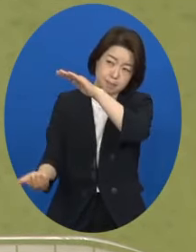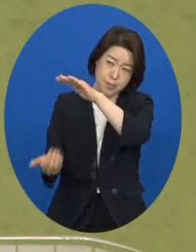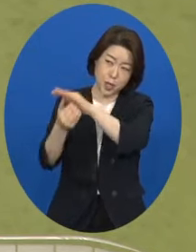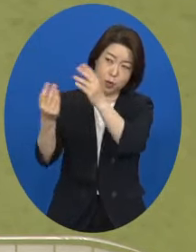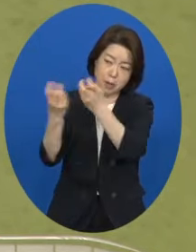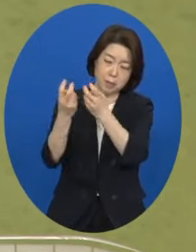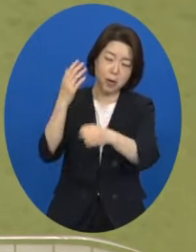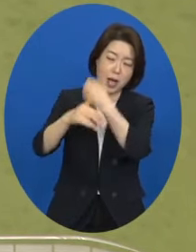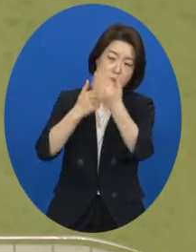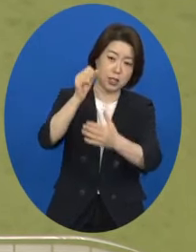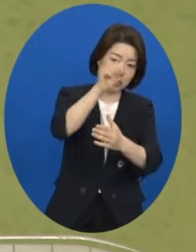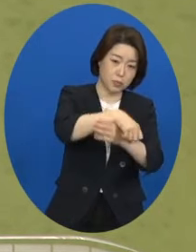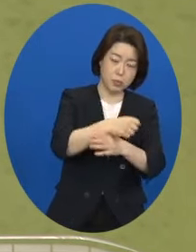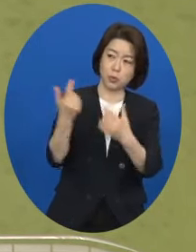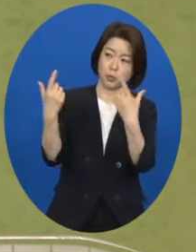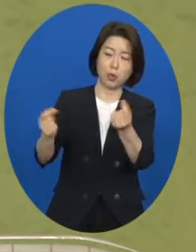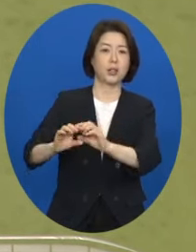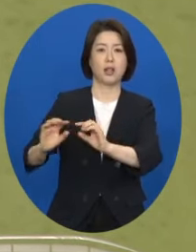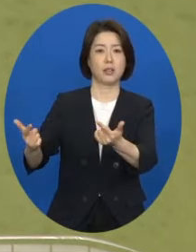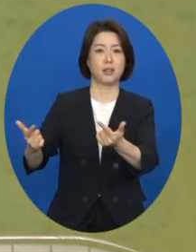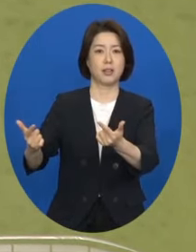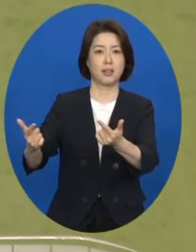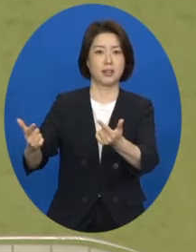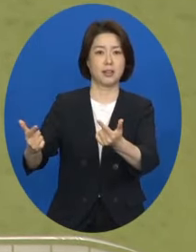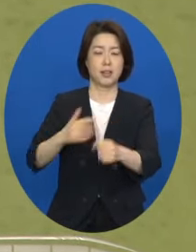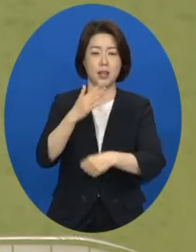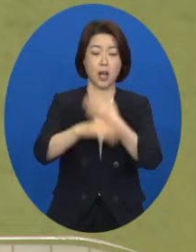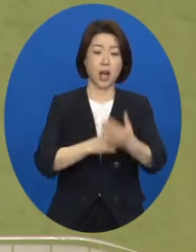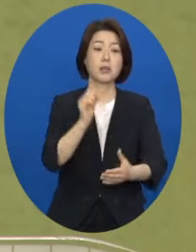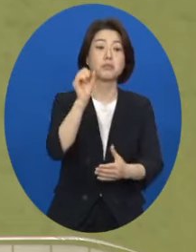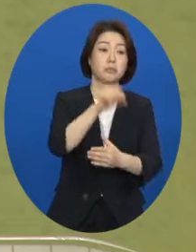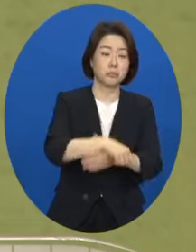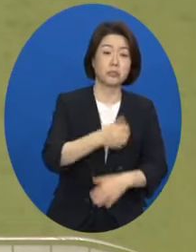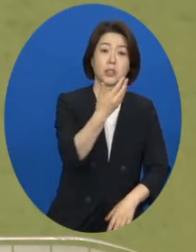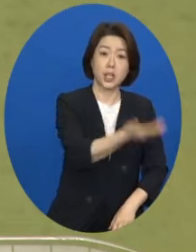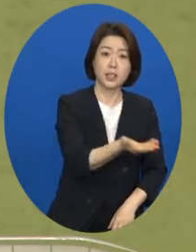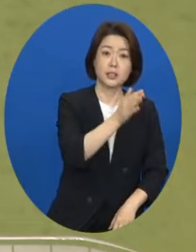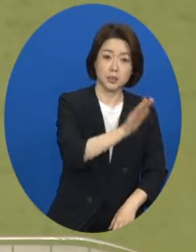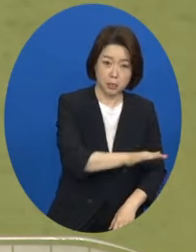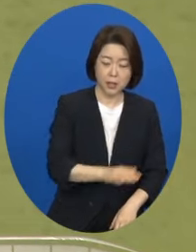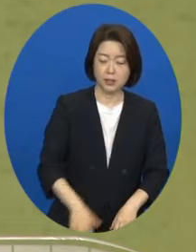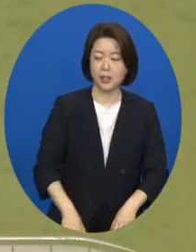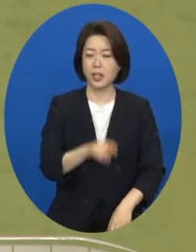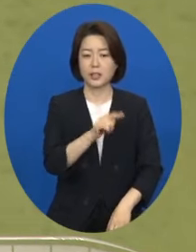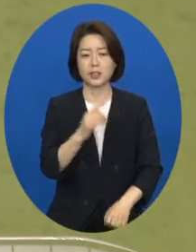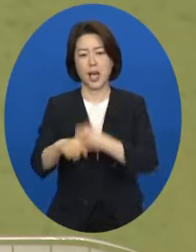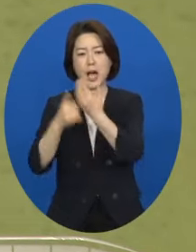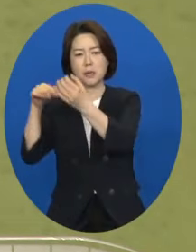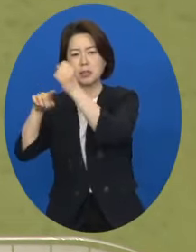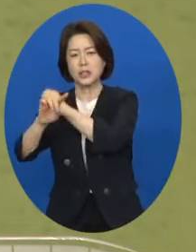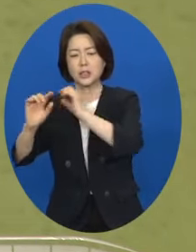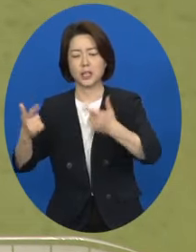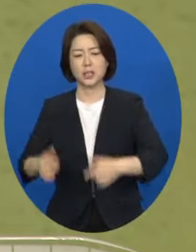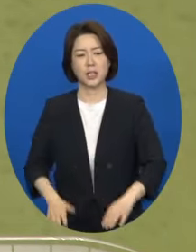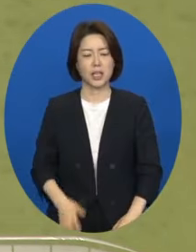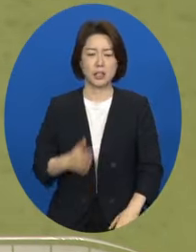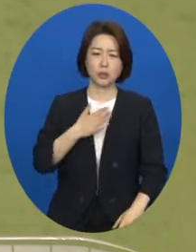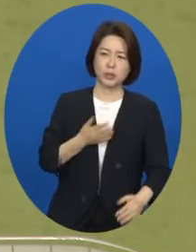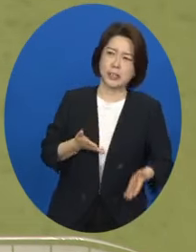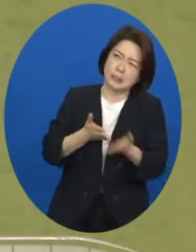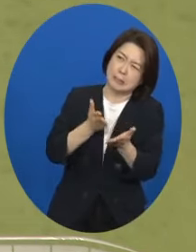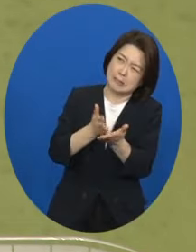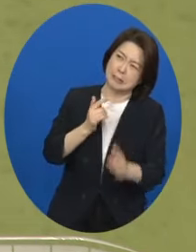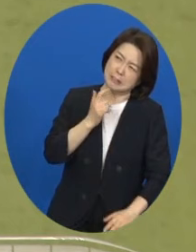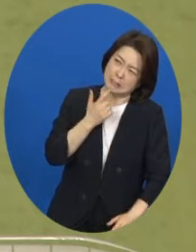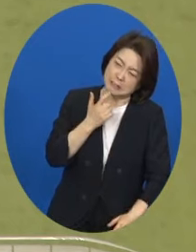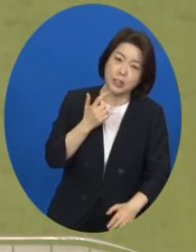허락하심은 동의어는 아닙니다. 하나님께서 허용해 주셔도 그것이 하나님 뜻이 아니라 너무 요구하니까 그러면